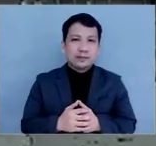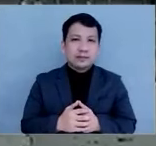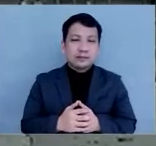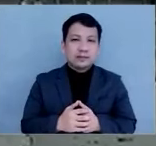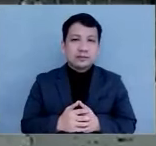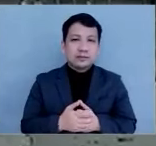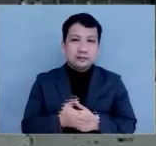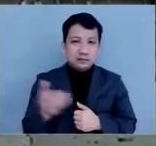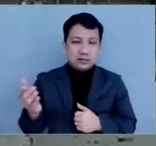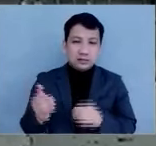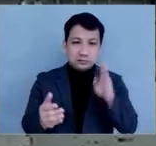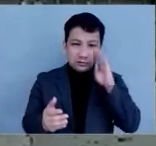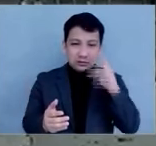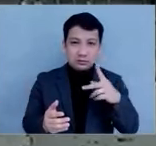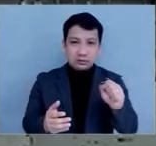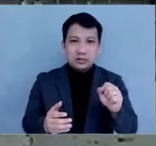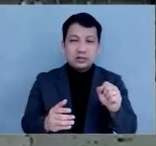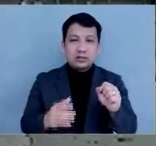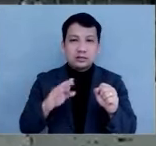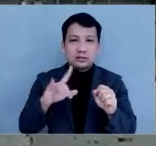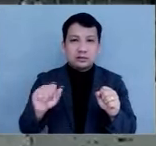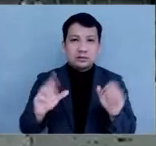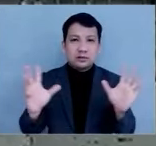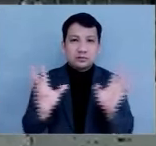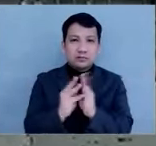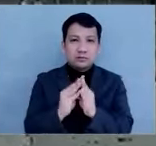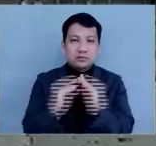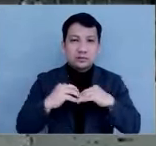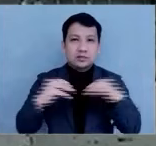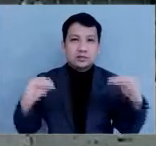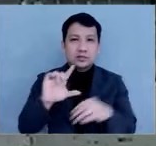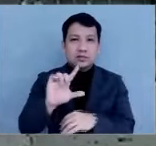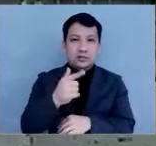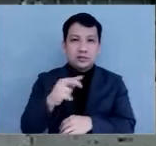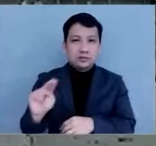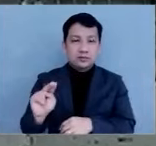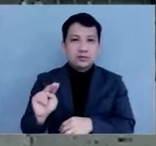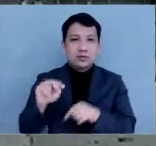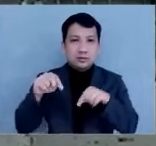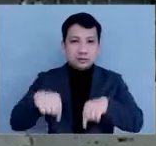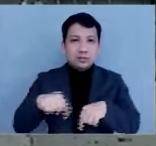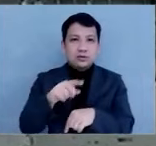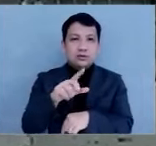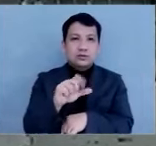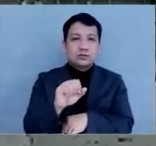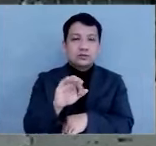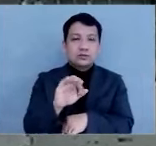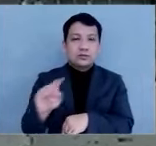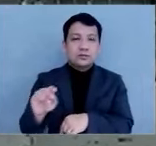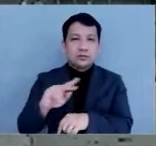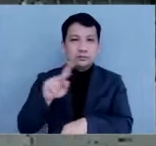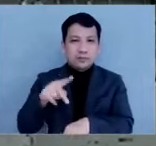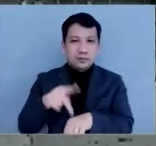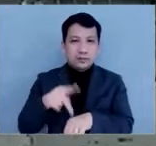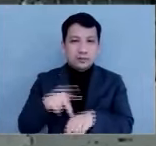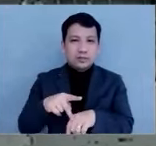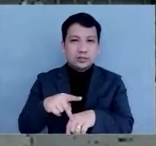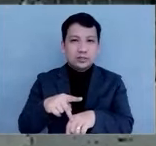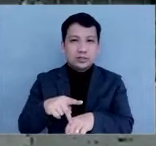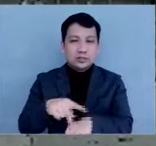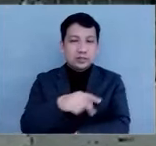Bok, Mean, kanina nga nagsimula nang magpulong ang lokal na pamahalaan ng San Fernando maging ang Philippine Red Cross. At ayon sa kanila,